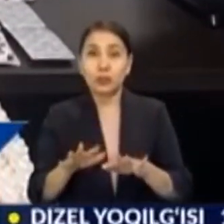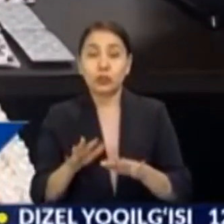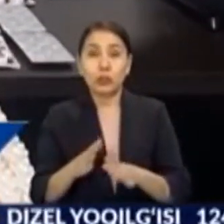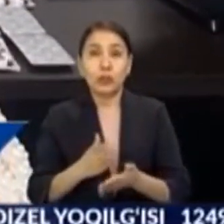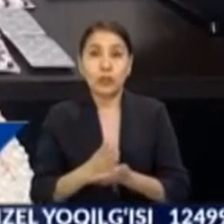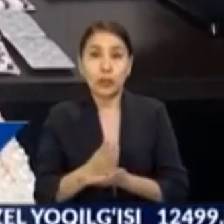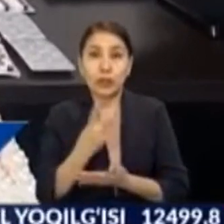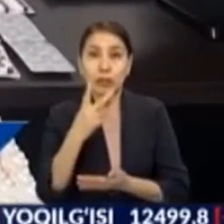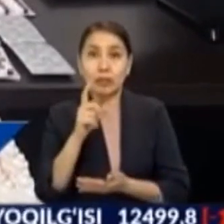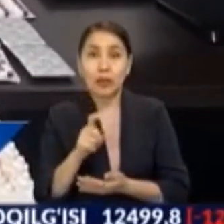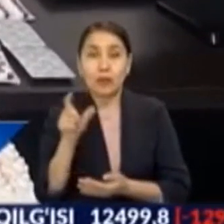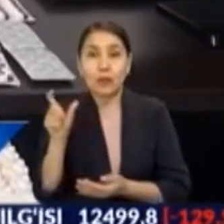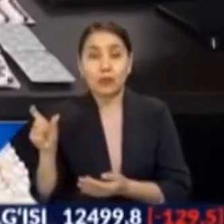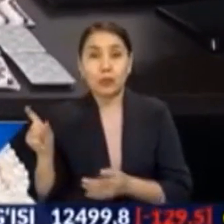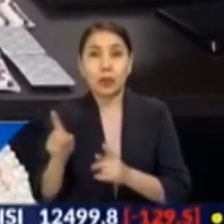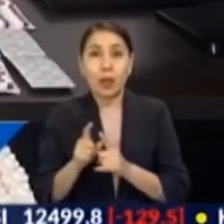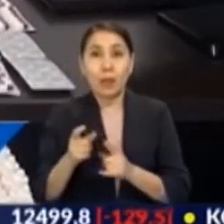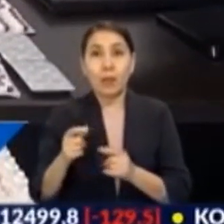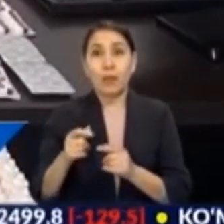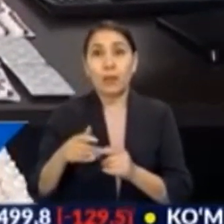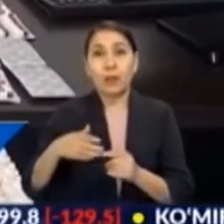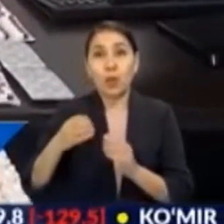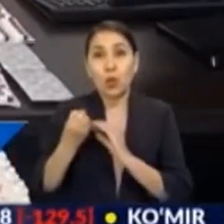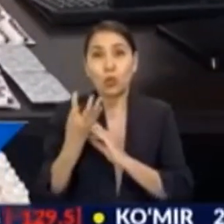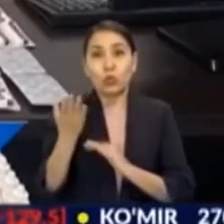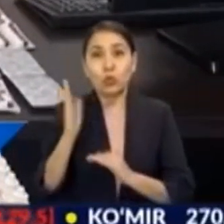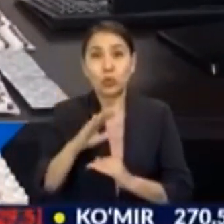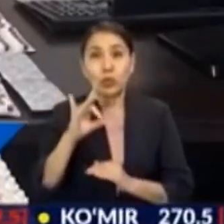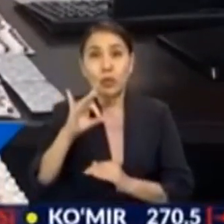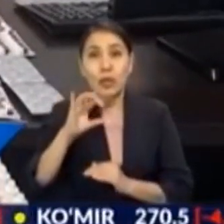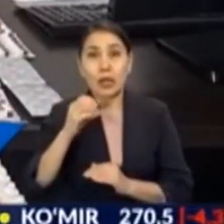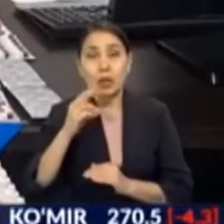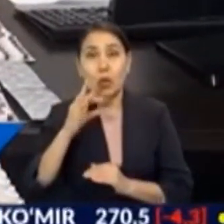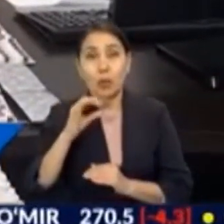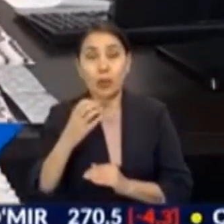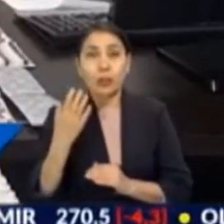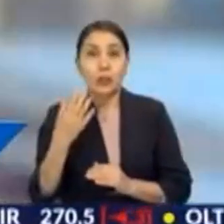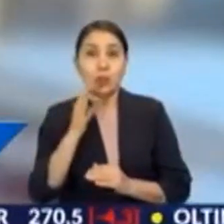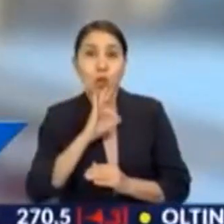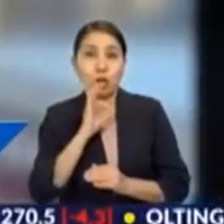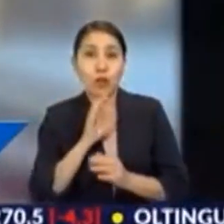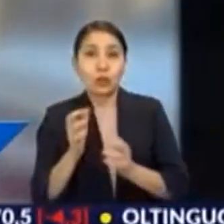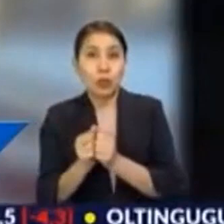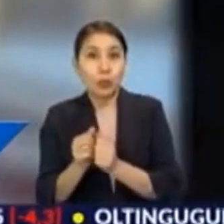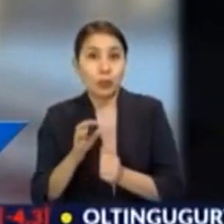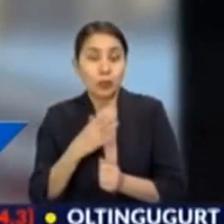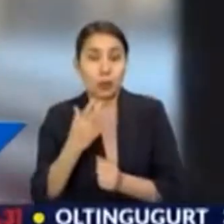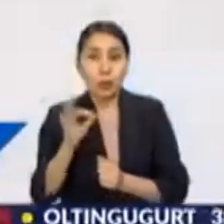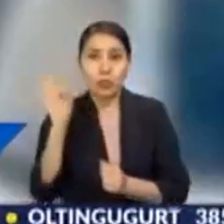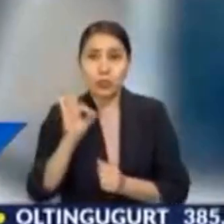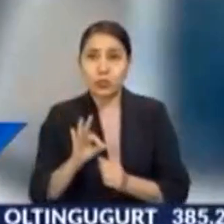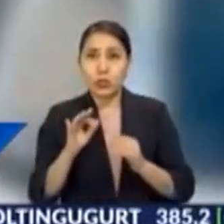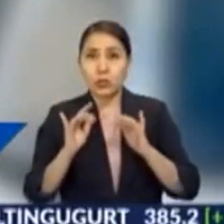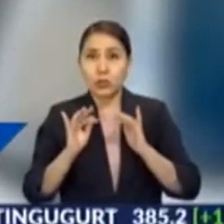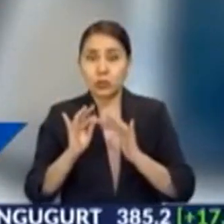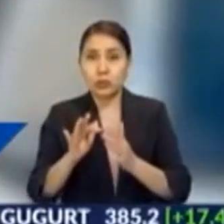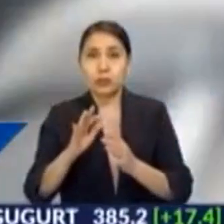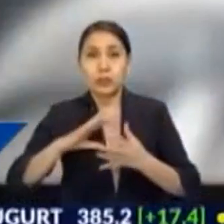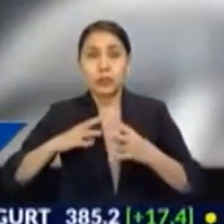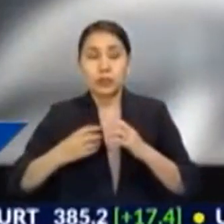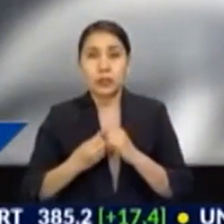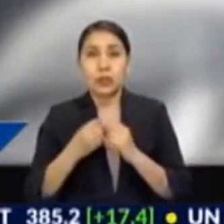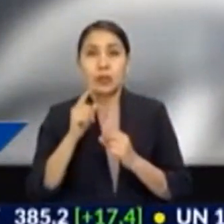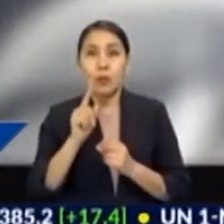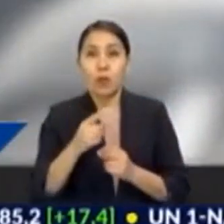kelgan 2 nafar sheriklarining yonidan 14 dona Regapen dori vositasi topildi. O'tkazilgan tezkor kombinatsiyalar natijasida